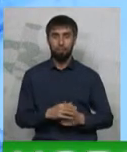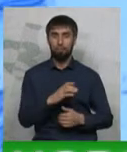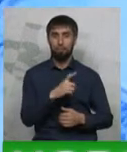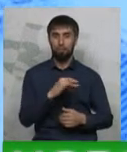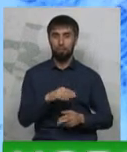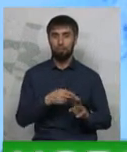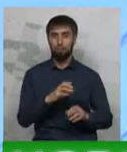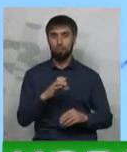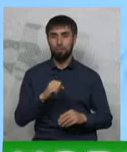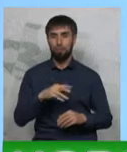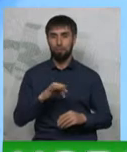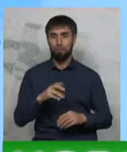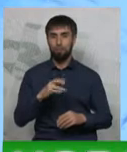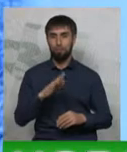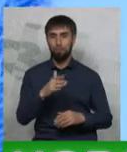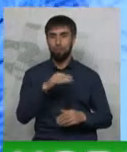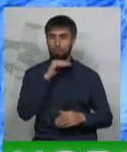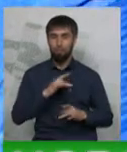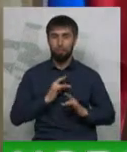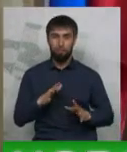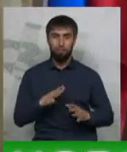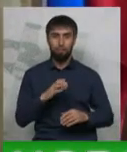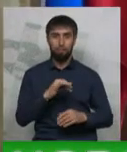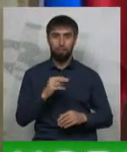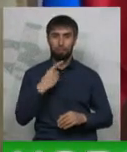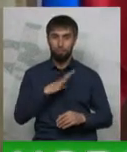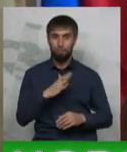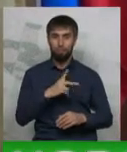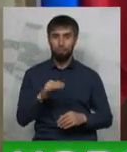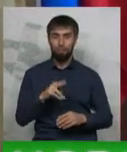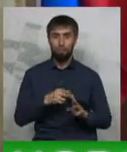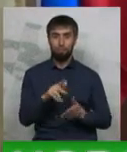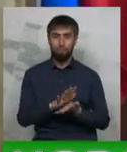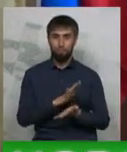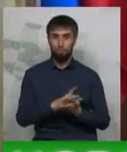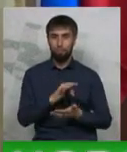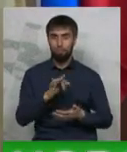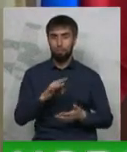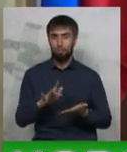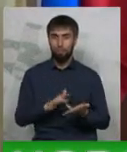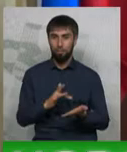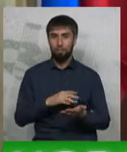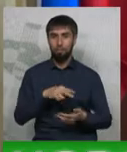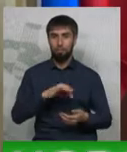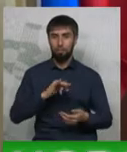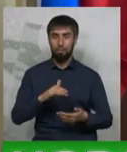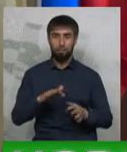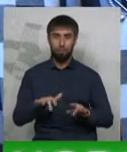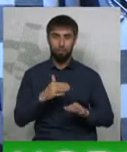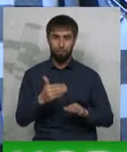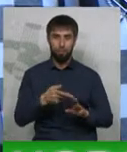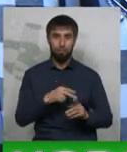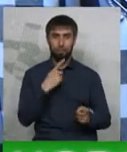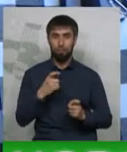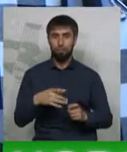Курскееву и Шамсудина Бокова с их профессиональным праздником. Сластенин отметил вклад издателей, редакторов, журналистов, полиграфистов, печатных изданий в